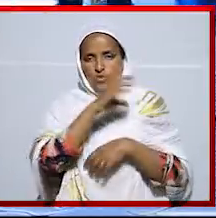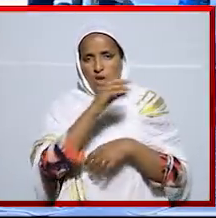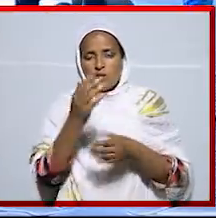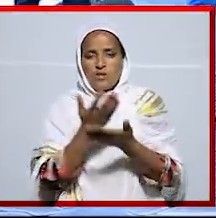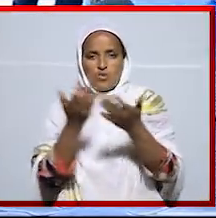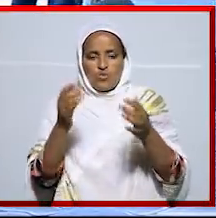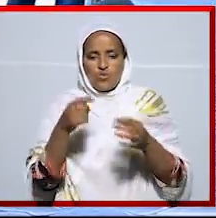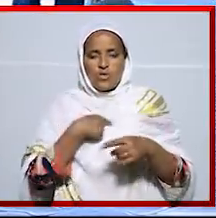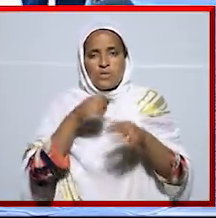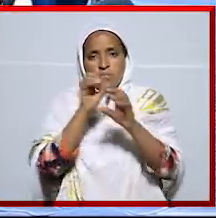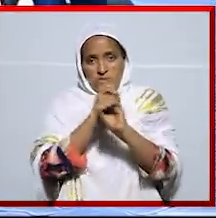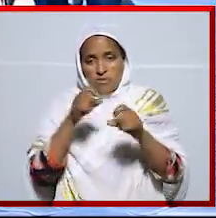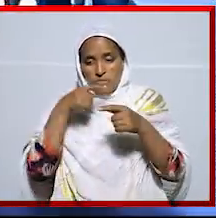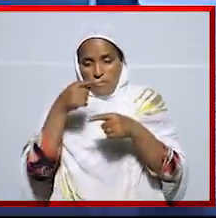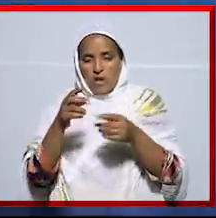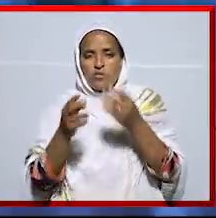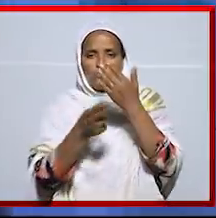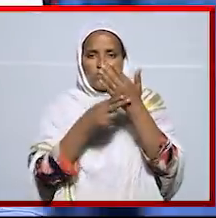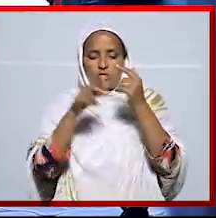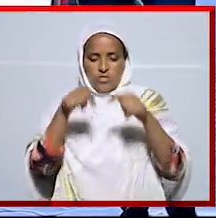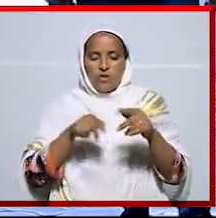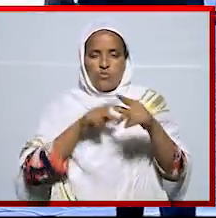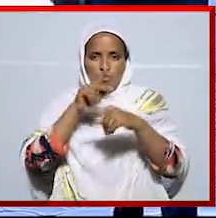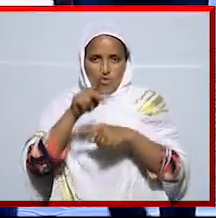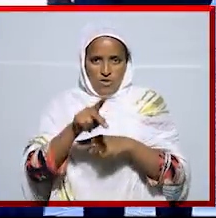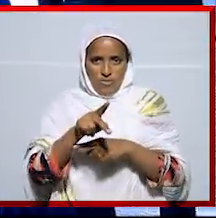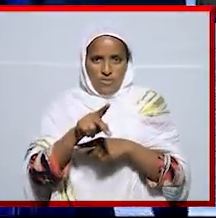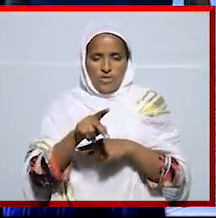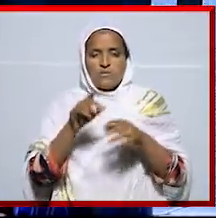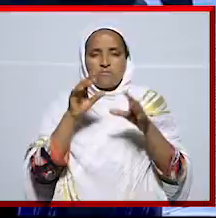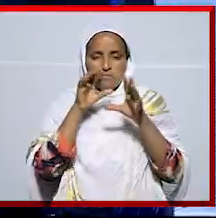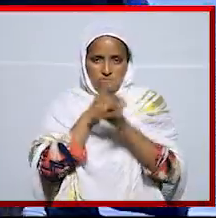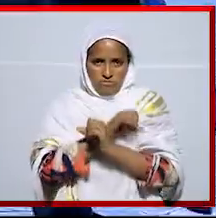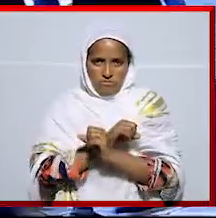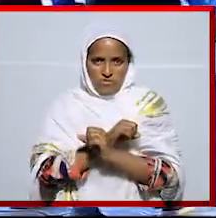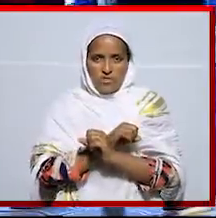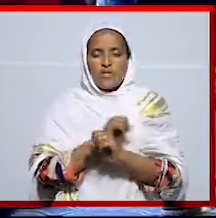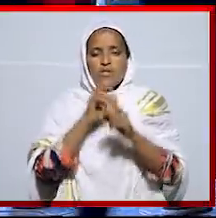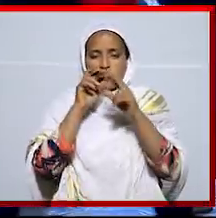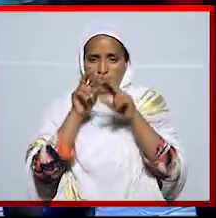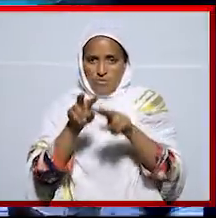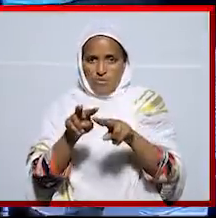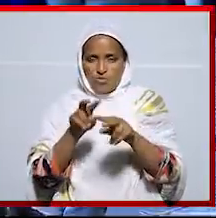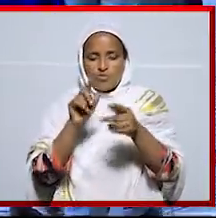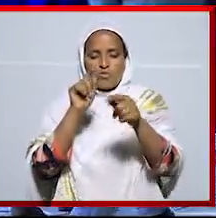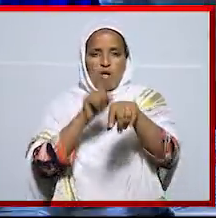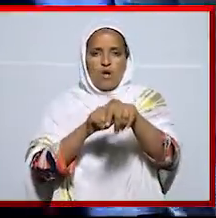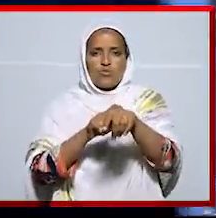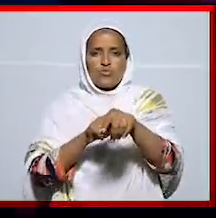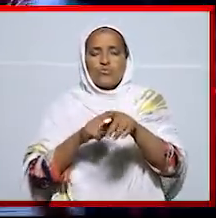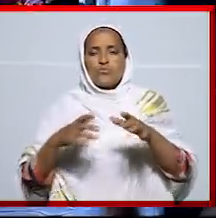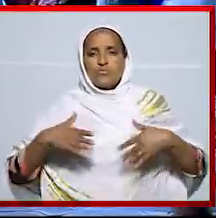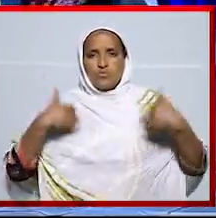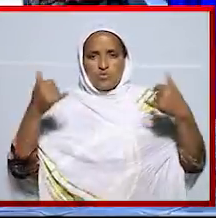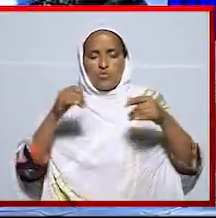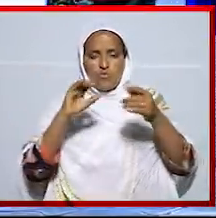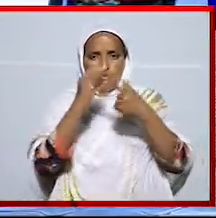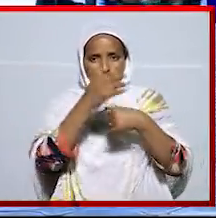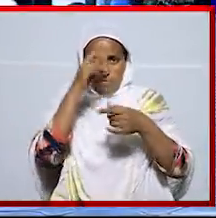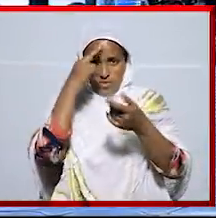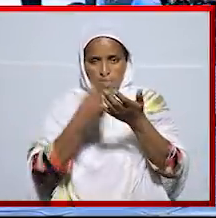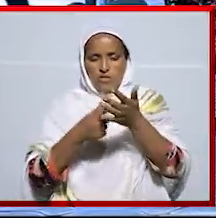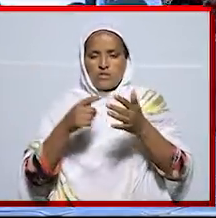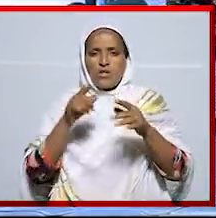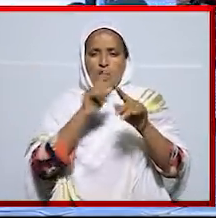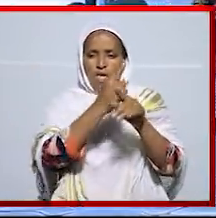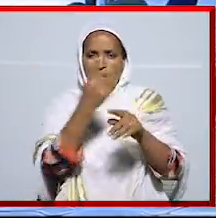ወሬ ቢያበዙት ነውና ነገሩ። እኔ ምንም ከማለት ልቆጠብና የዛሬውን መርሃ ግብር እናሳርግ። እንደተመለከታችሁት ሰዓቱ የገጸ ወራ